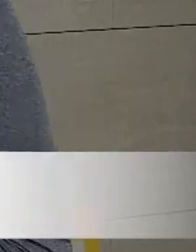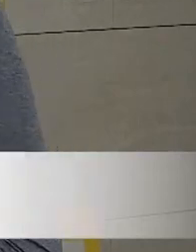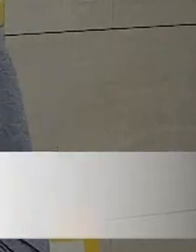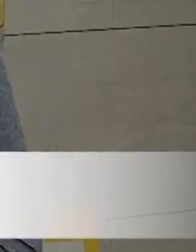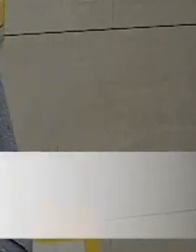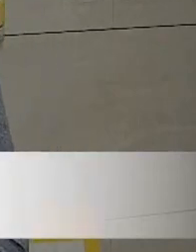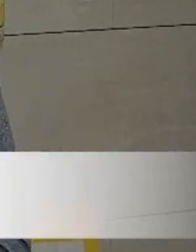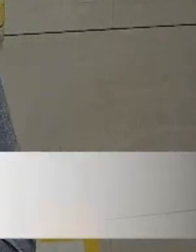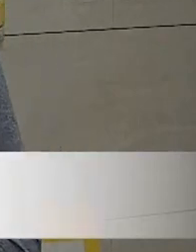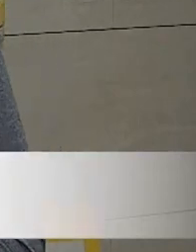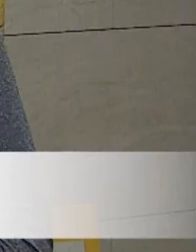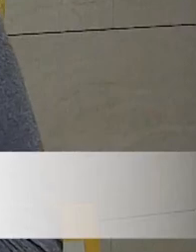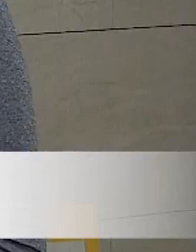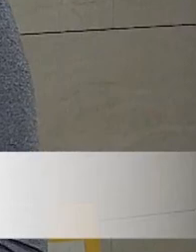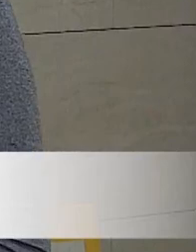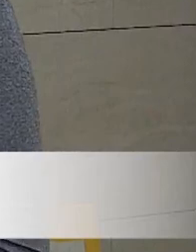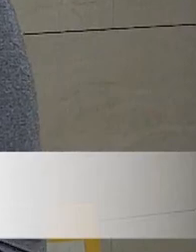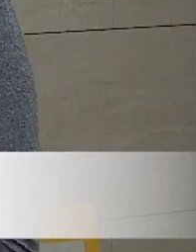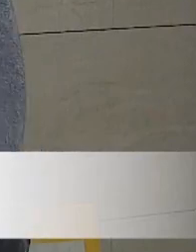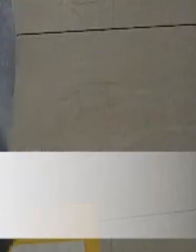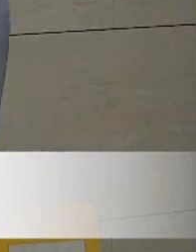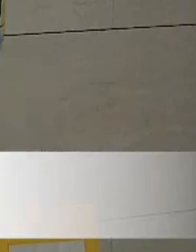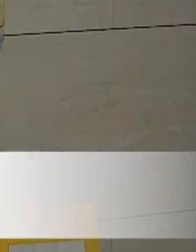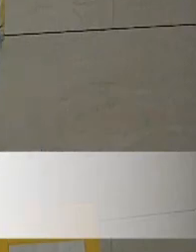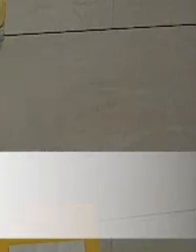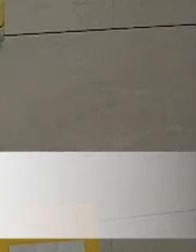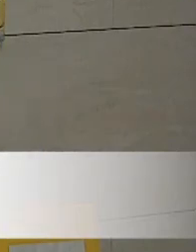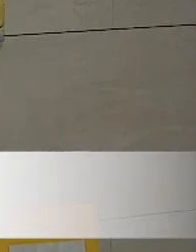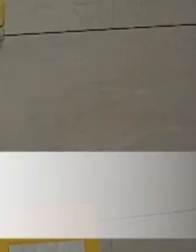너무 감사했습니다.